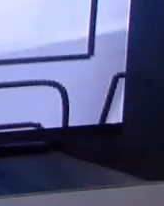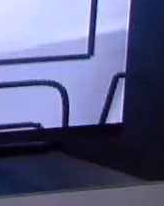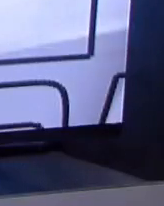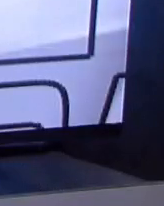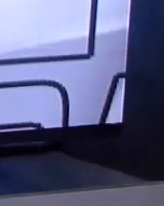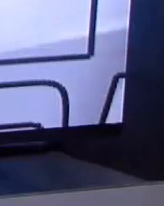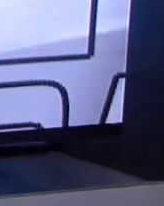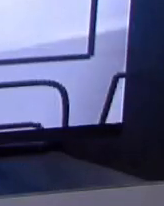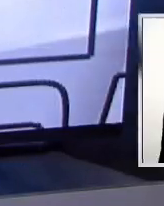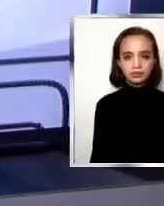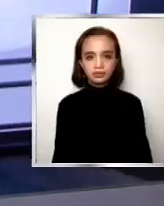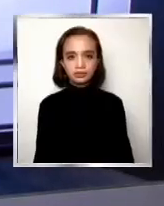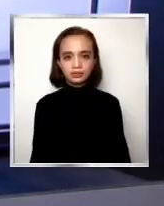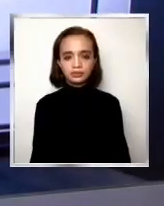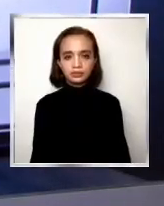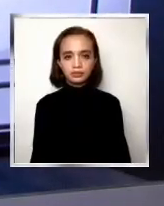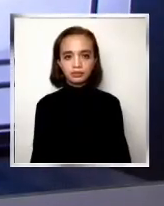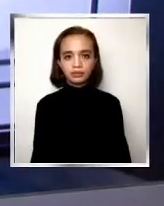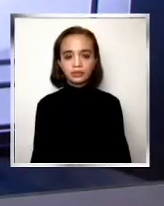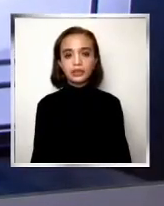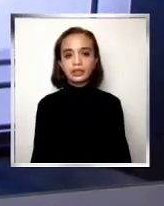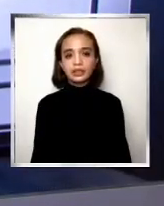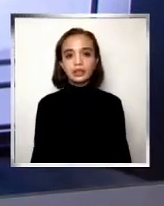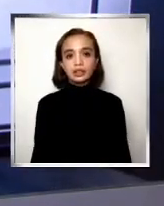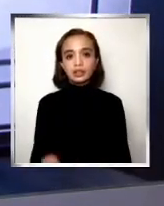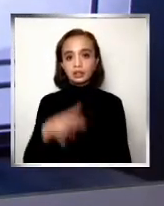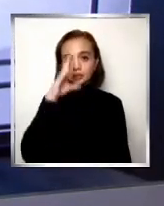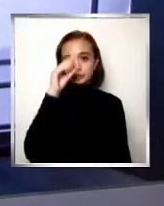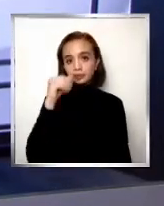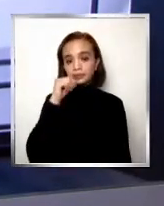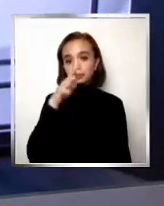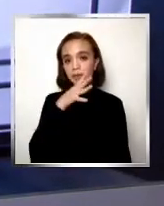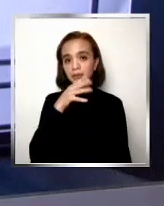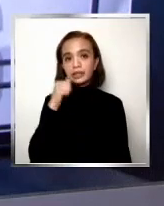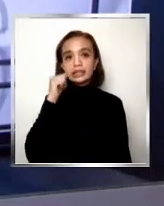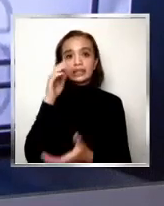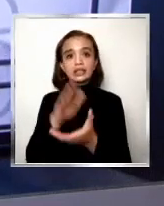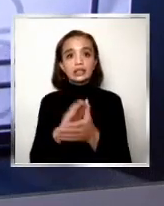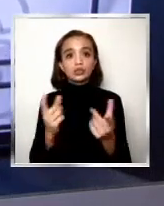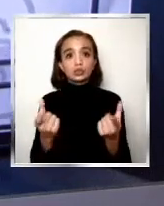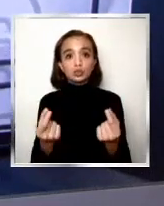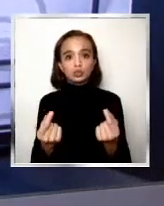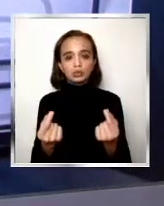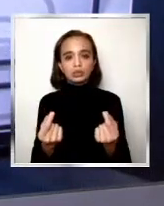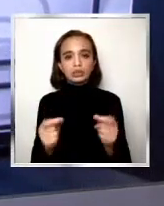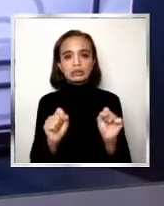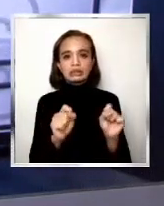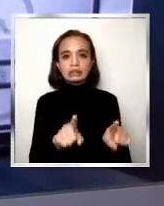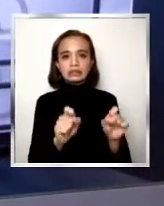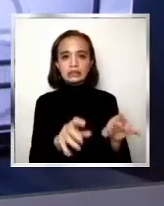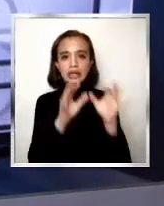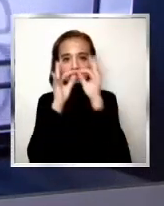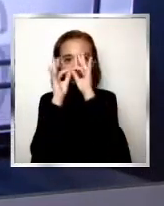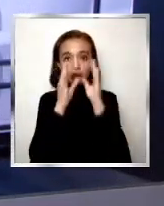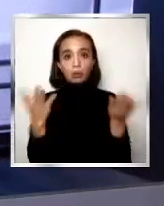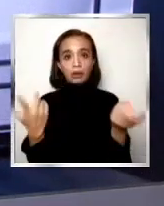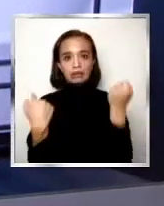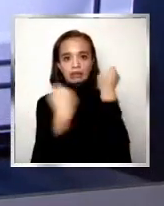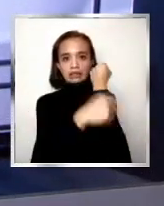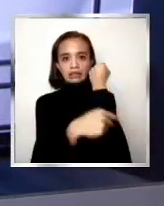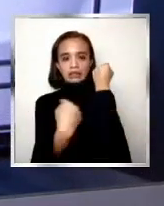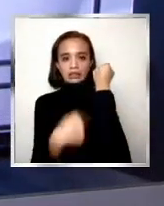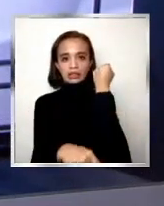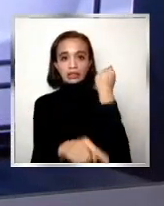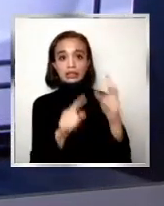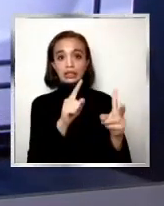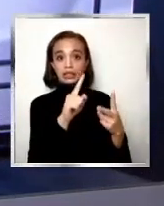Tumbog sa operasyon ang mag-inang sangkot umano sa malawakang bentahan ng droga sa Zambales. Ang isa sa mga suspek, ibinabangka pa umano